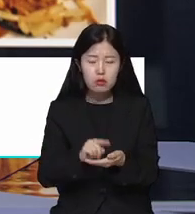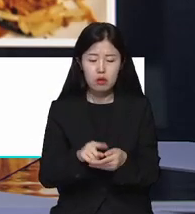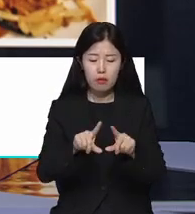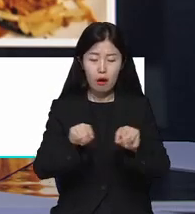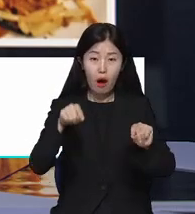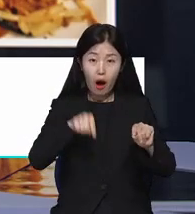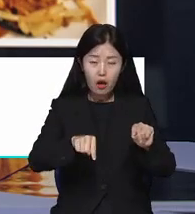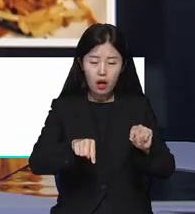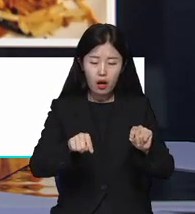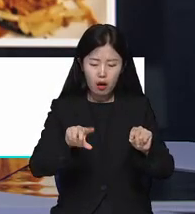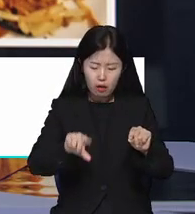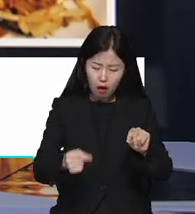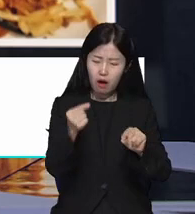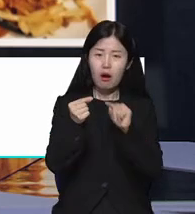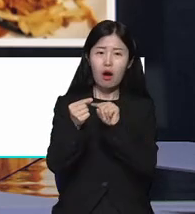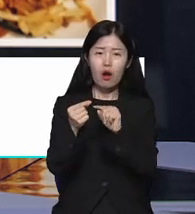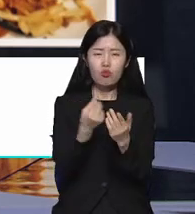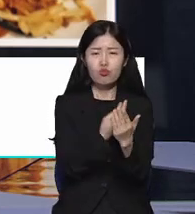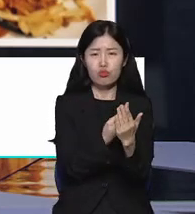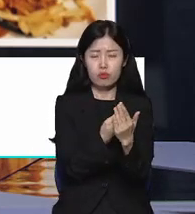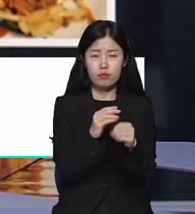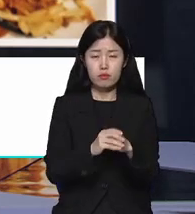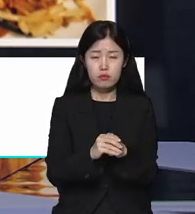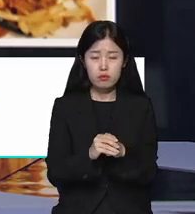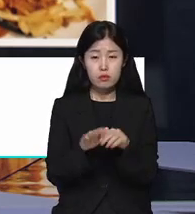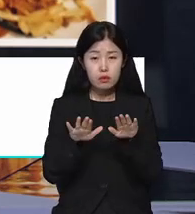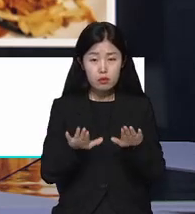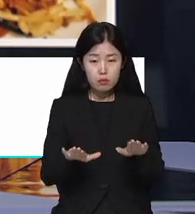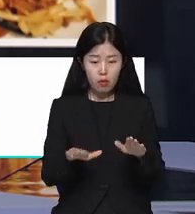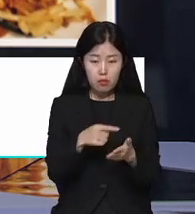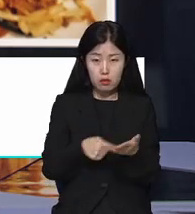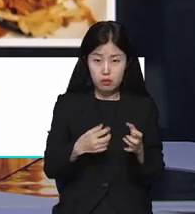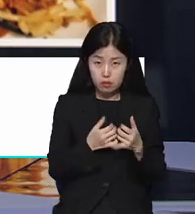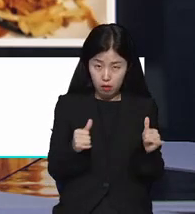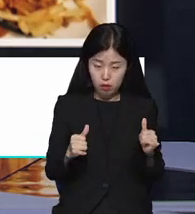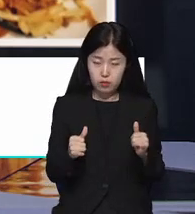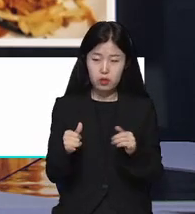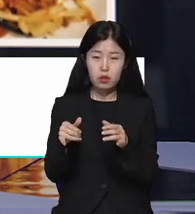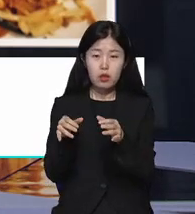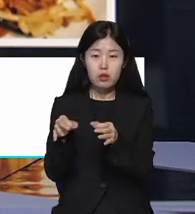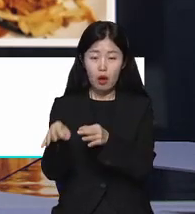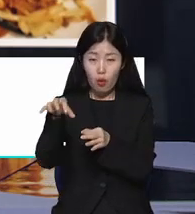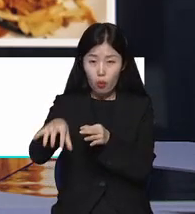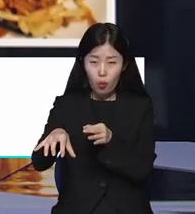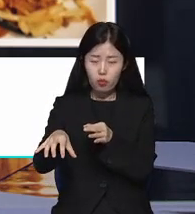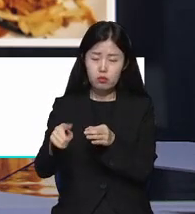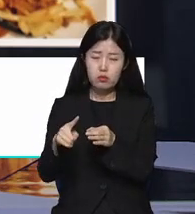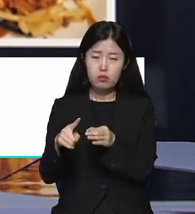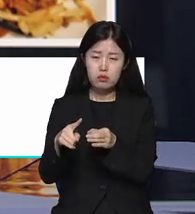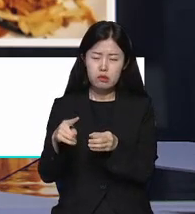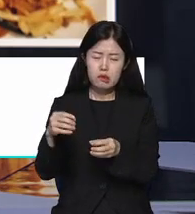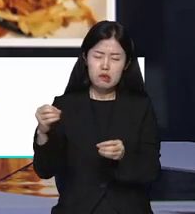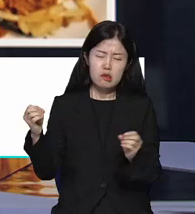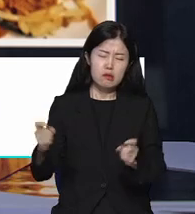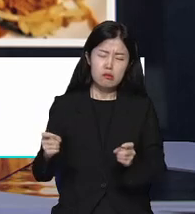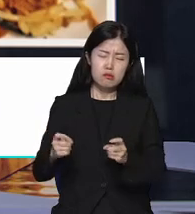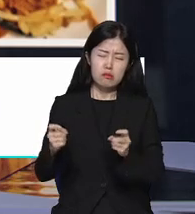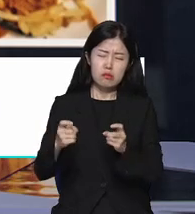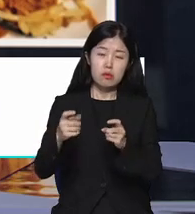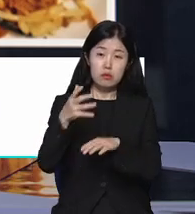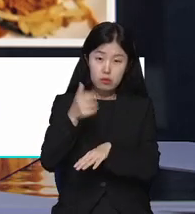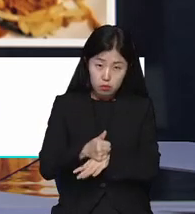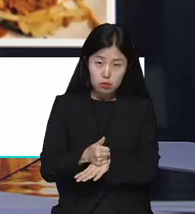때문이었는데요 피해자와 식당 측 사이에서 사과 여부와 위자료 금액을 놓고 갈등이 빚어지면서이 사건은 결국